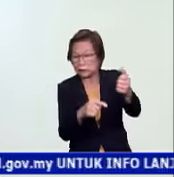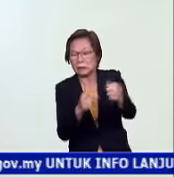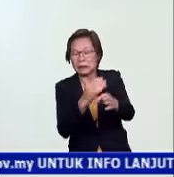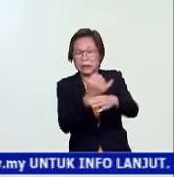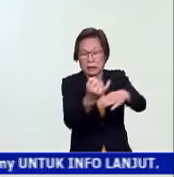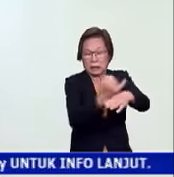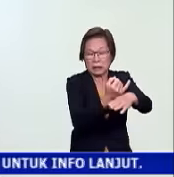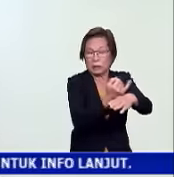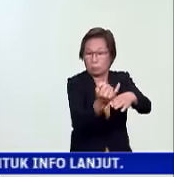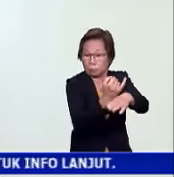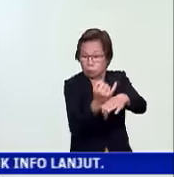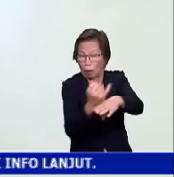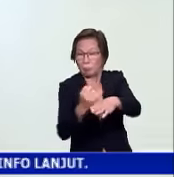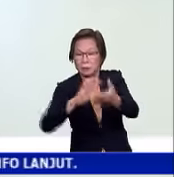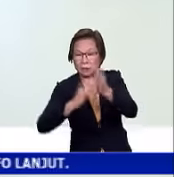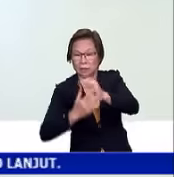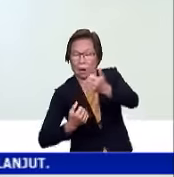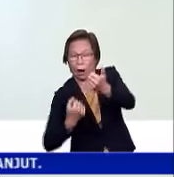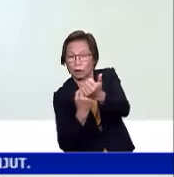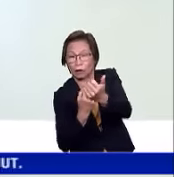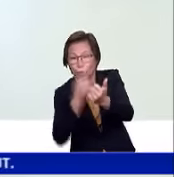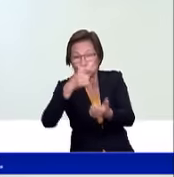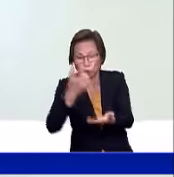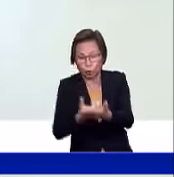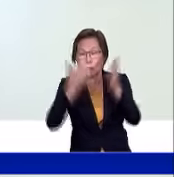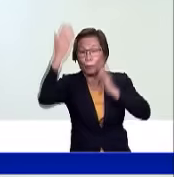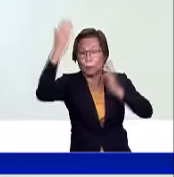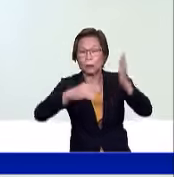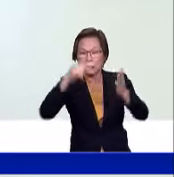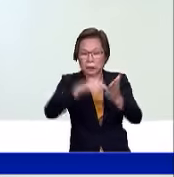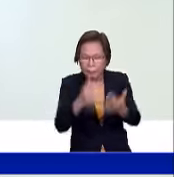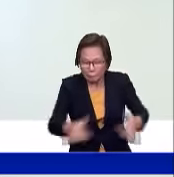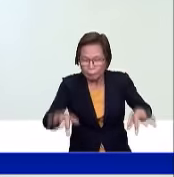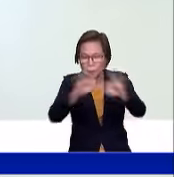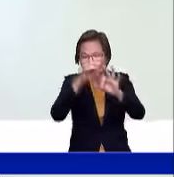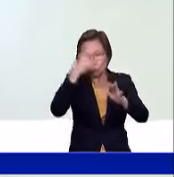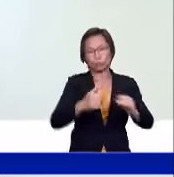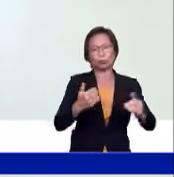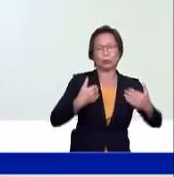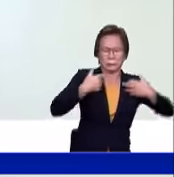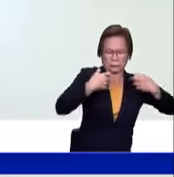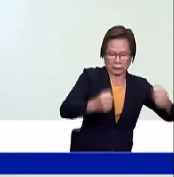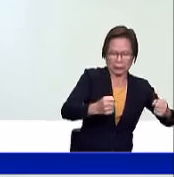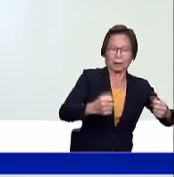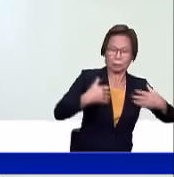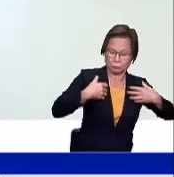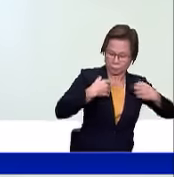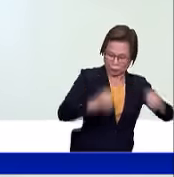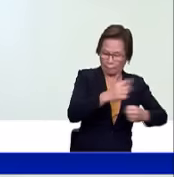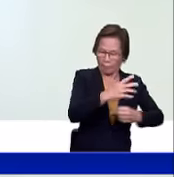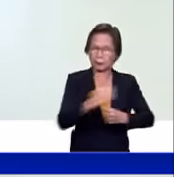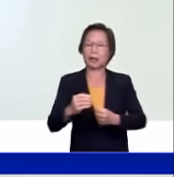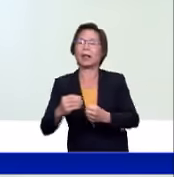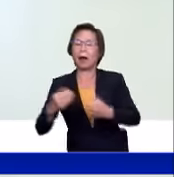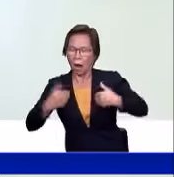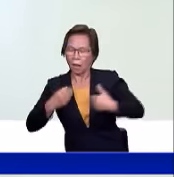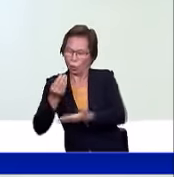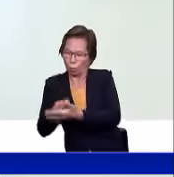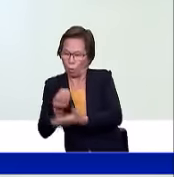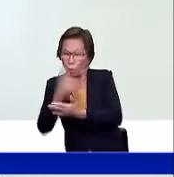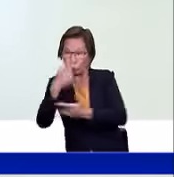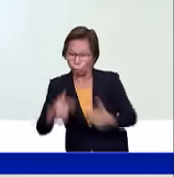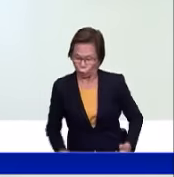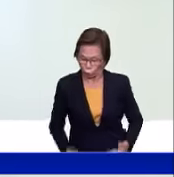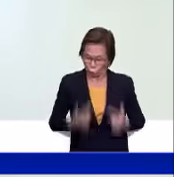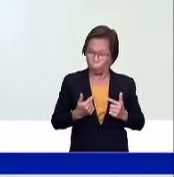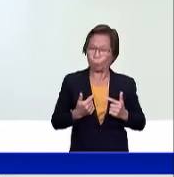pembangunan ekonomi kita. Tindakan ini penting untuk kita mengimbangkan hidup, lives and livelihoods. Jika kita lihat pada